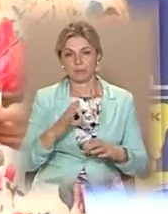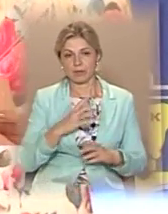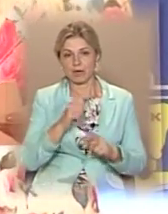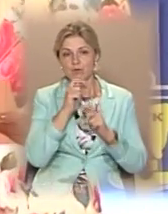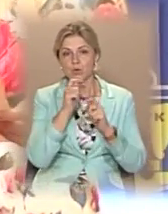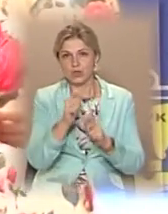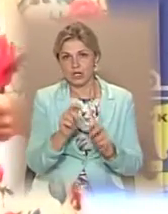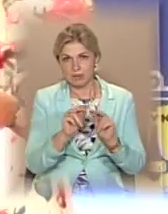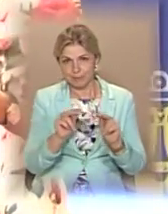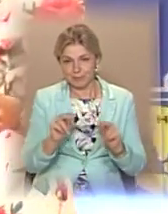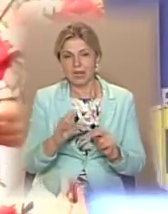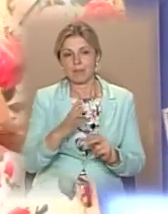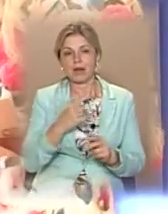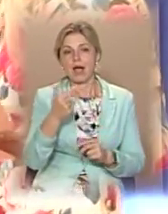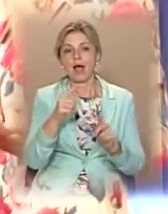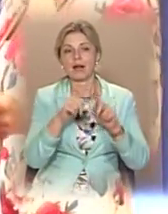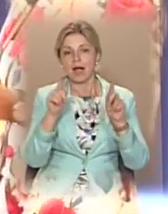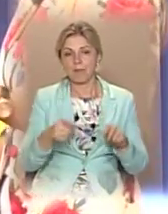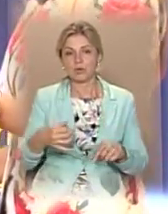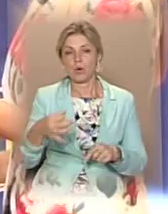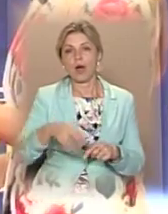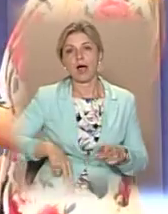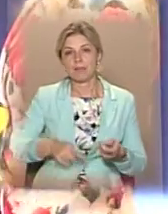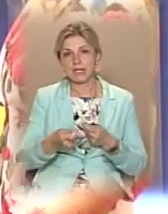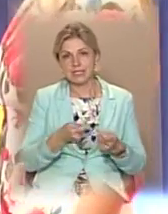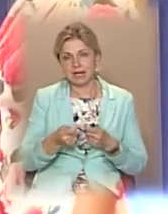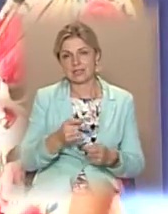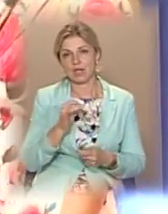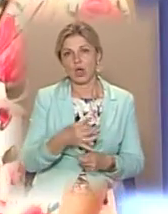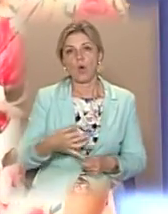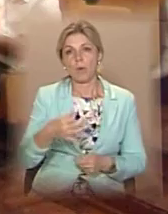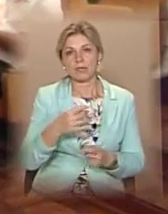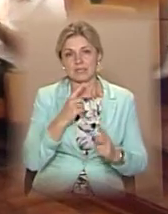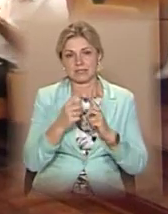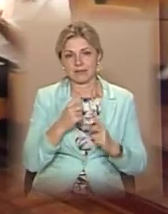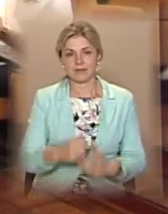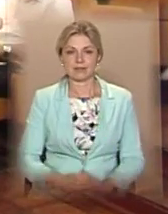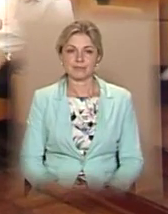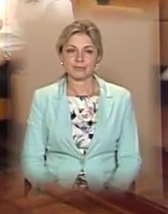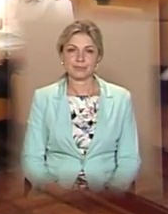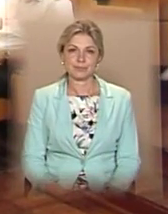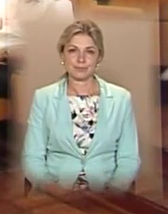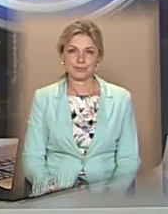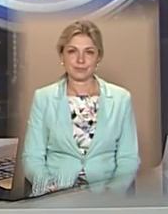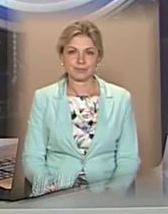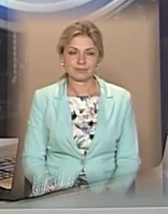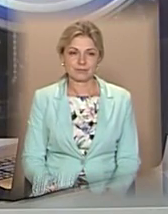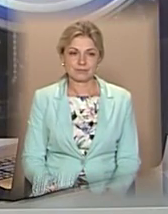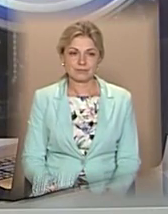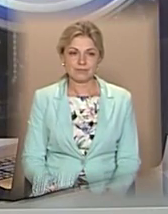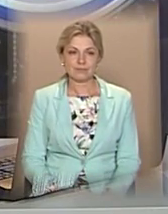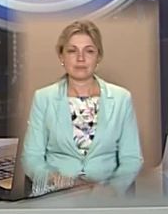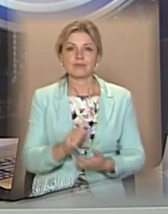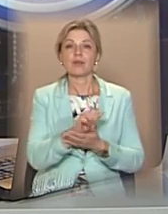грамоти Верховної Ради, обласної адміністрації та обласної ради. Олена Міщенко, Вадим Кірчів, телевізійні новини Миколаївщини.